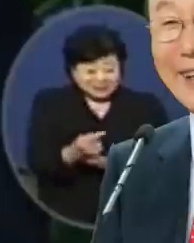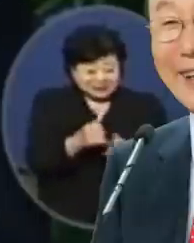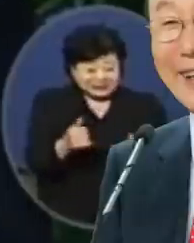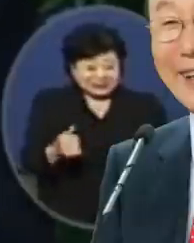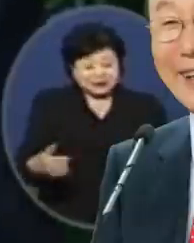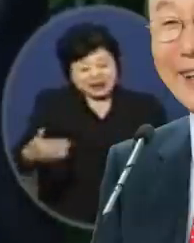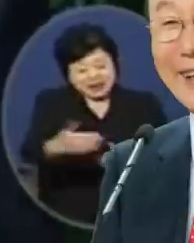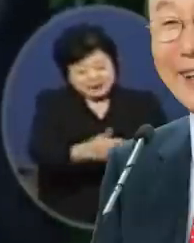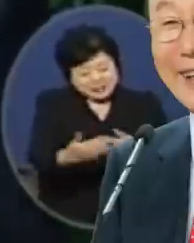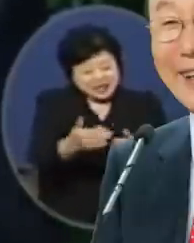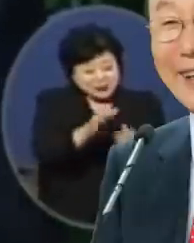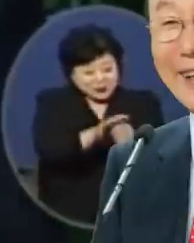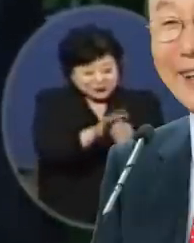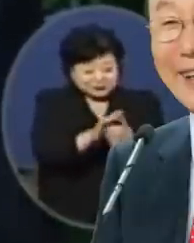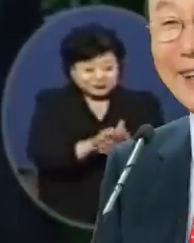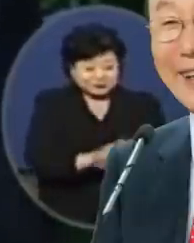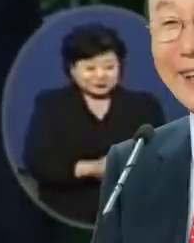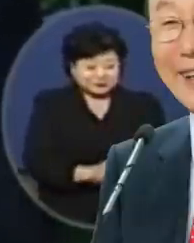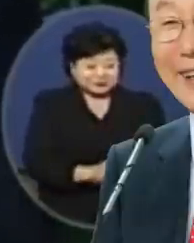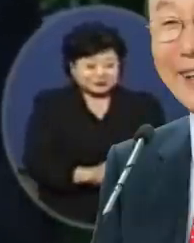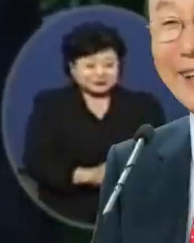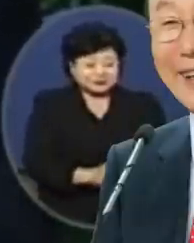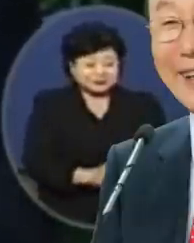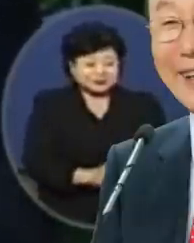사람을 감사라.